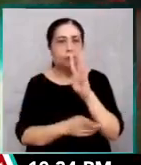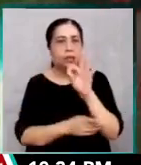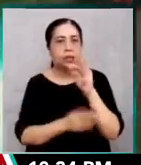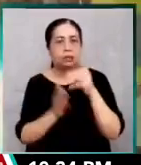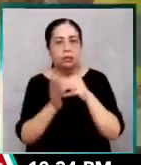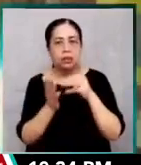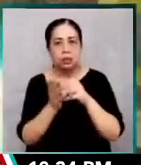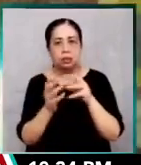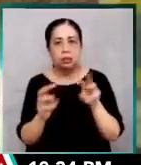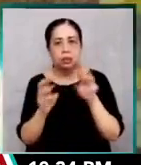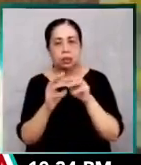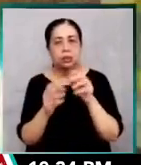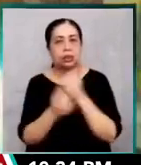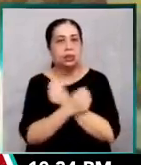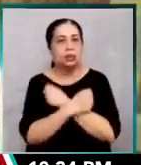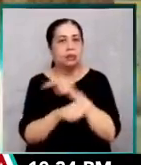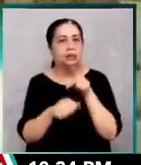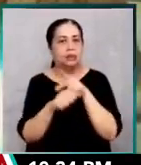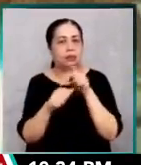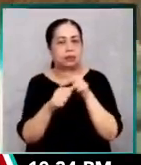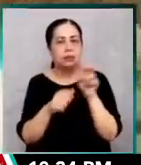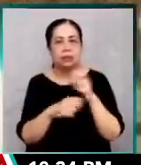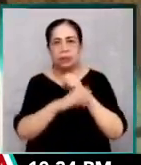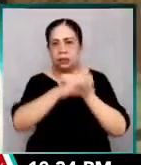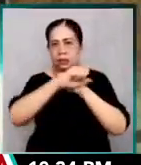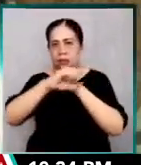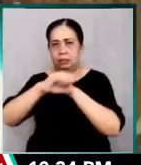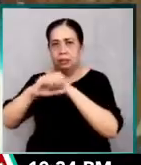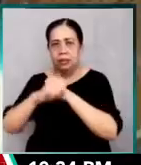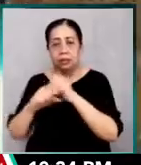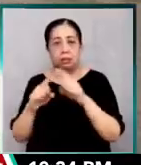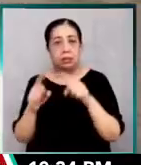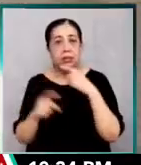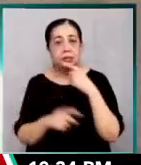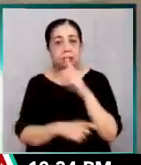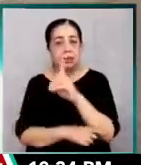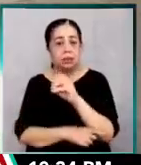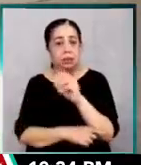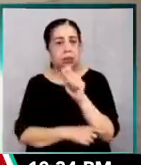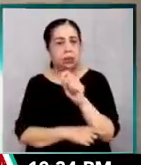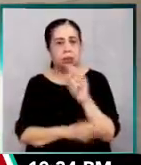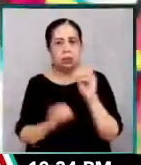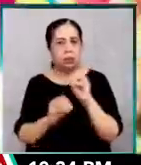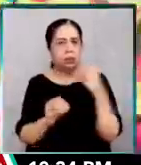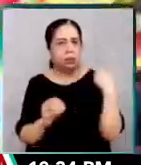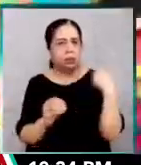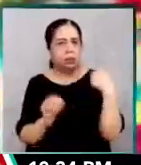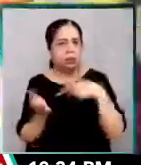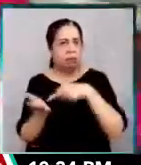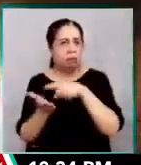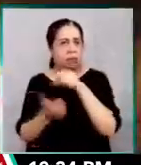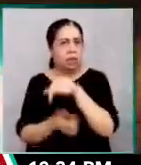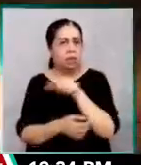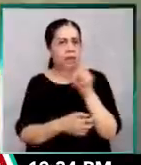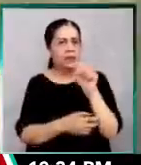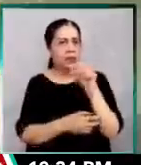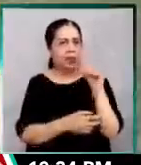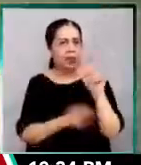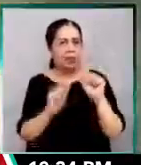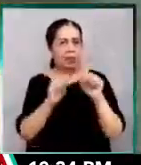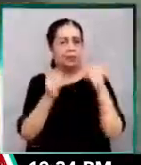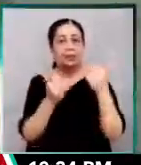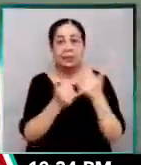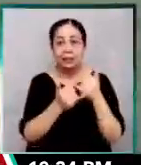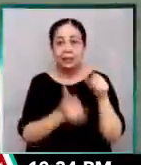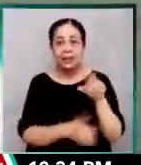ng Love the Philippines Tourism Campaign. Pero sabi ng DOT, wala pa silang naibabayad sa advertising agency na